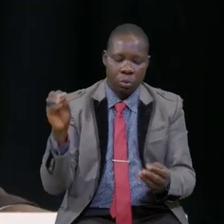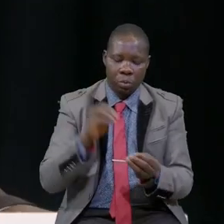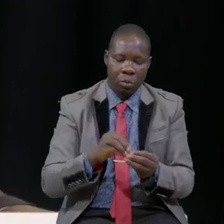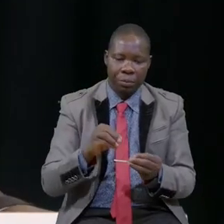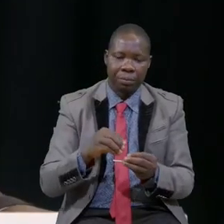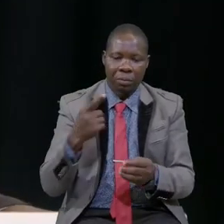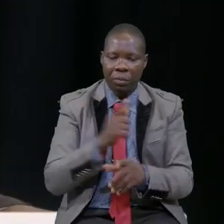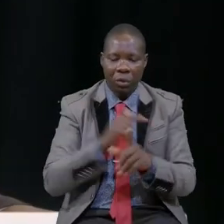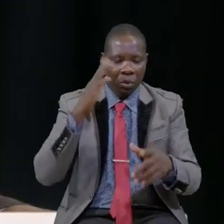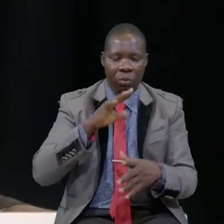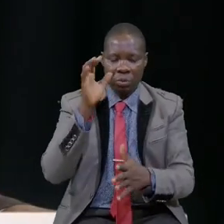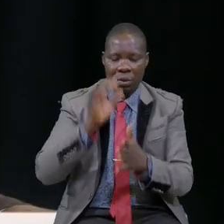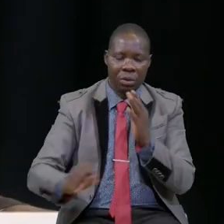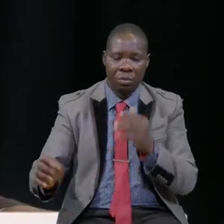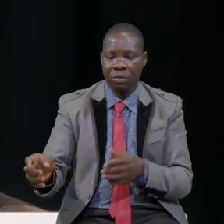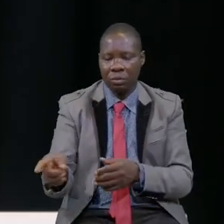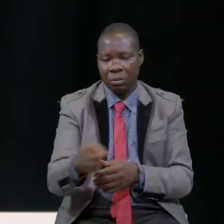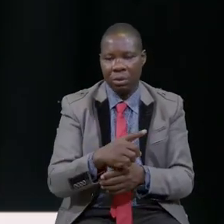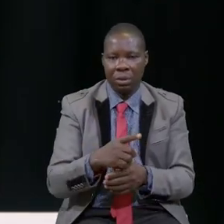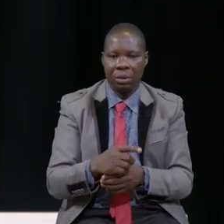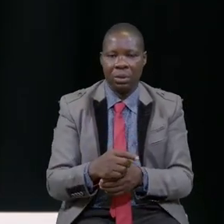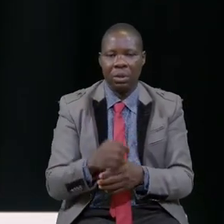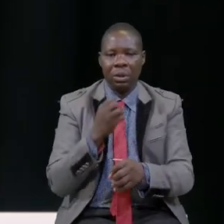Dieu va les ôter.